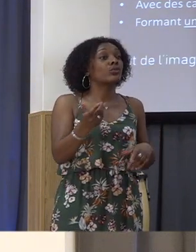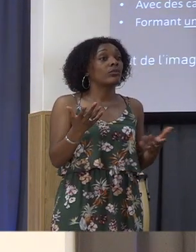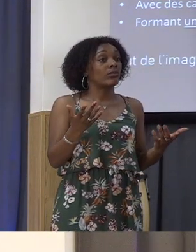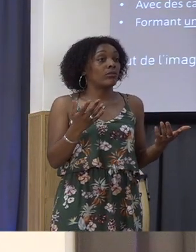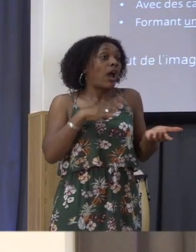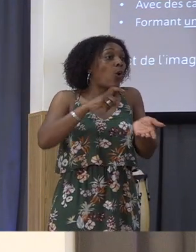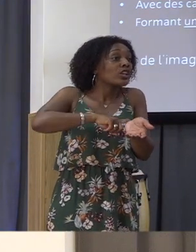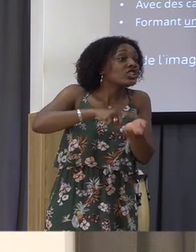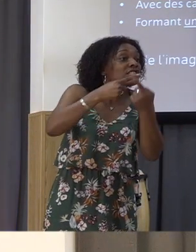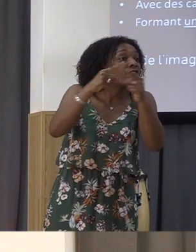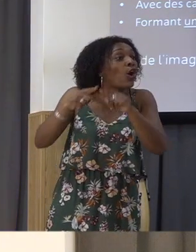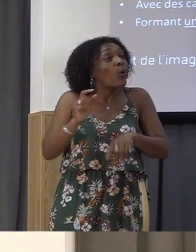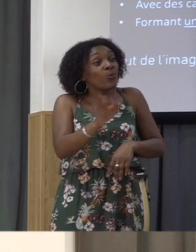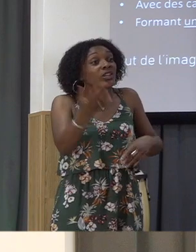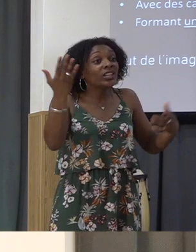différents.